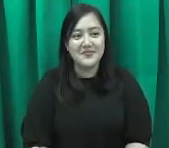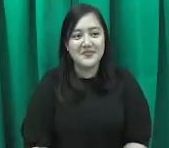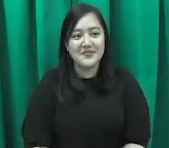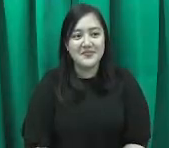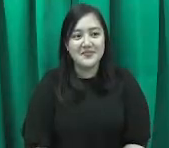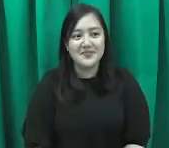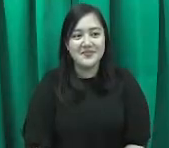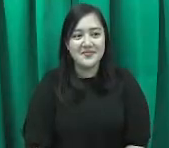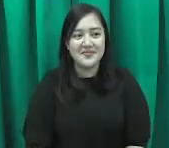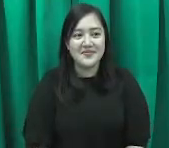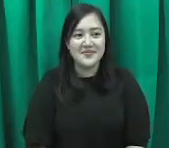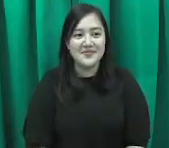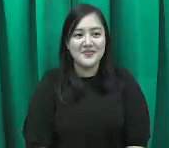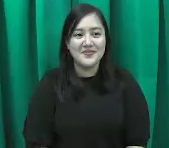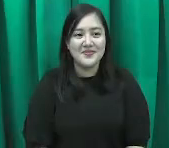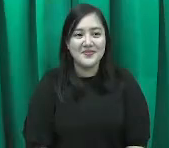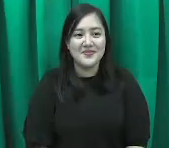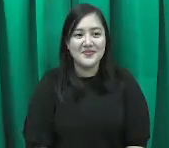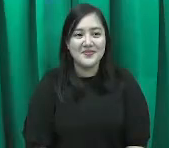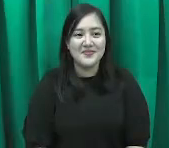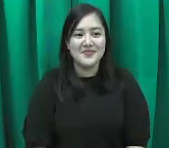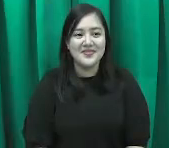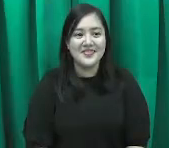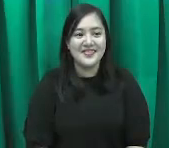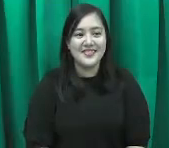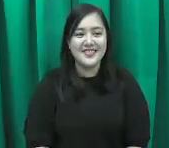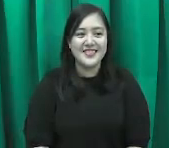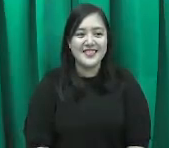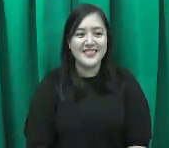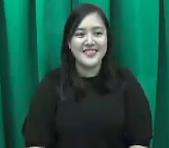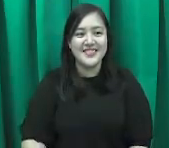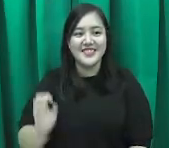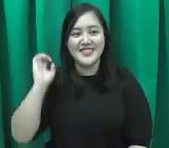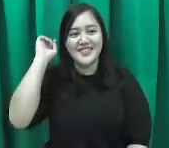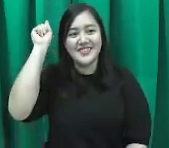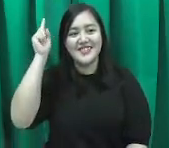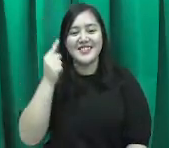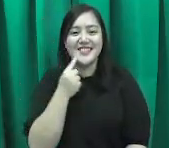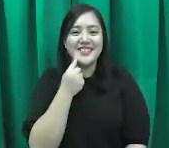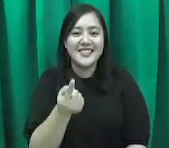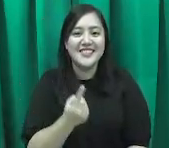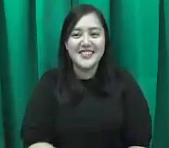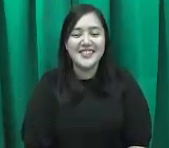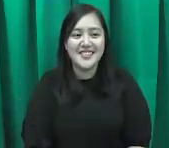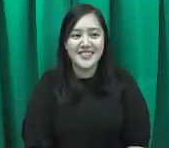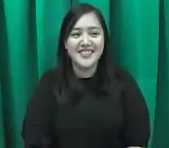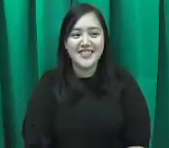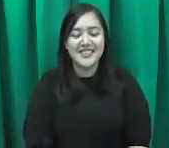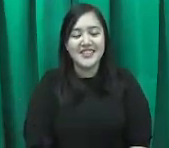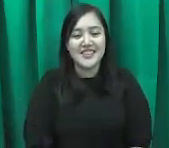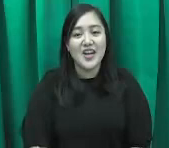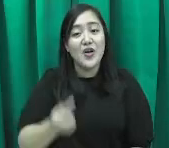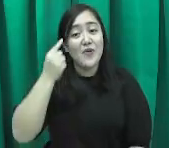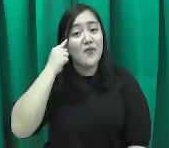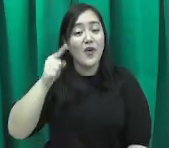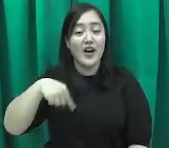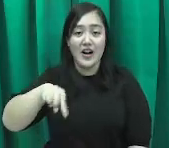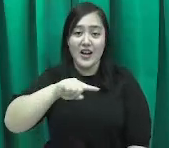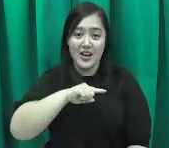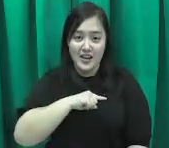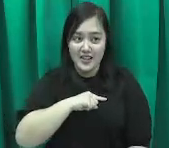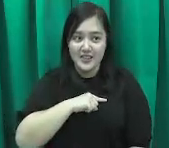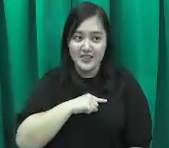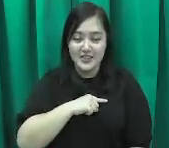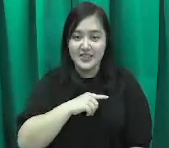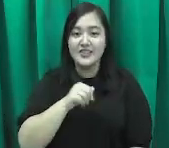Ulit. Mag-apply. Ako magbibigay ng trabaho. Kaya ang kagandahan dapat na gawin natin dito para hindi tayo mga mapumunta sa